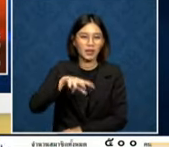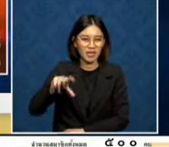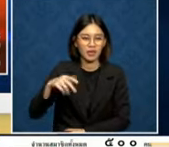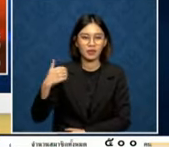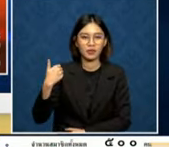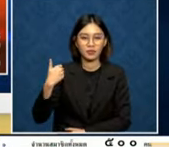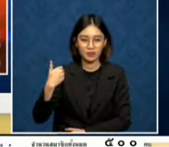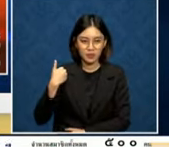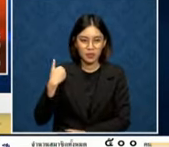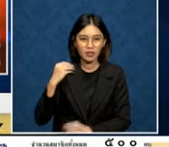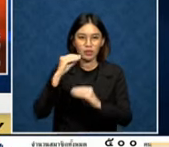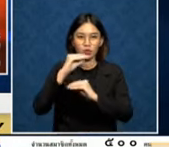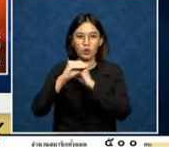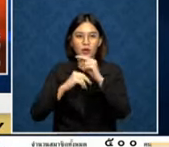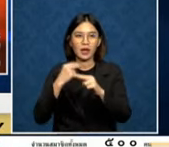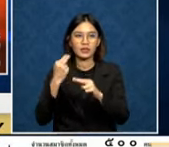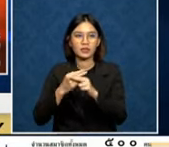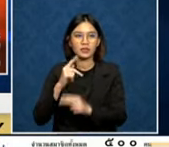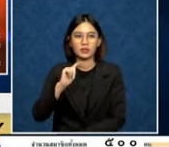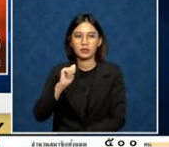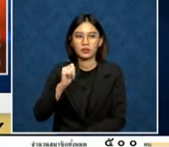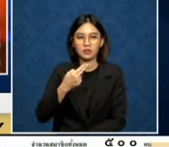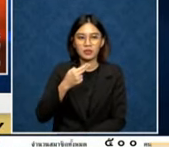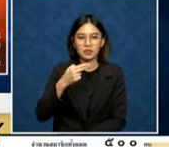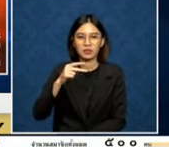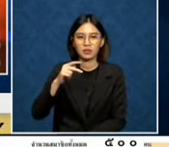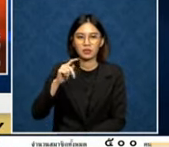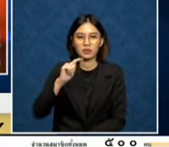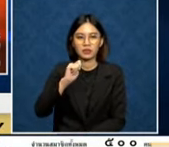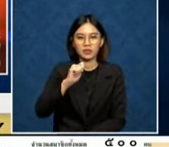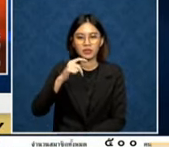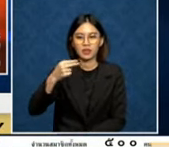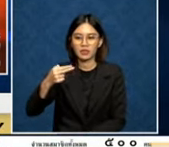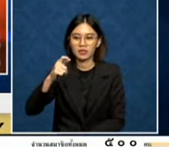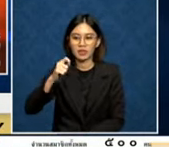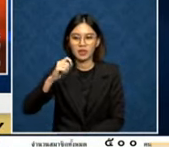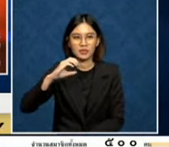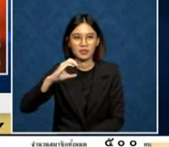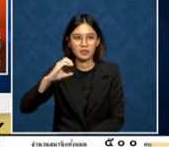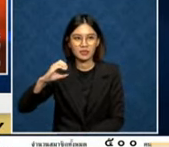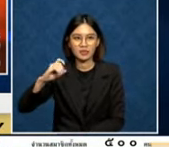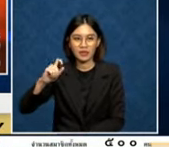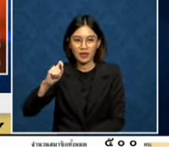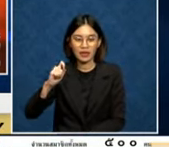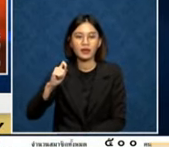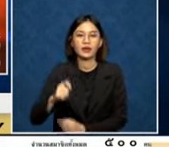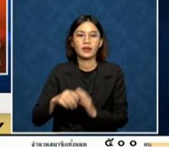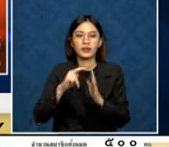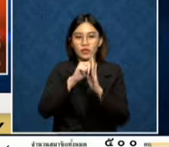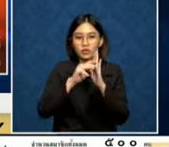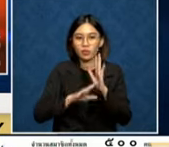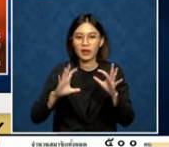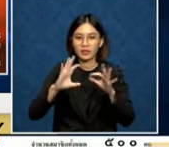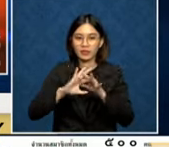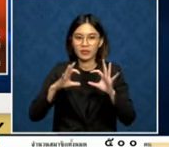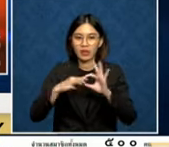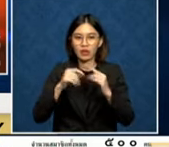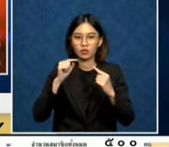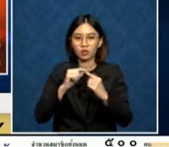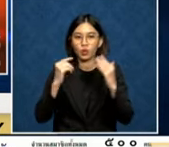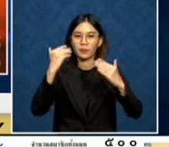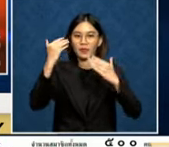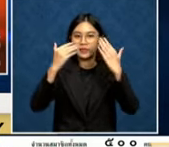ครับโดยโครงการที่ชื่อว่าทาก้านะครับได้ยกให้นโยบายกีฬาเนี่ยนะครับเป็นหนึ่งใน Soft